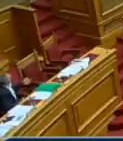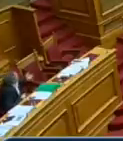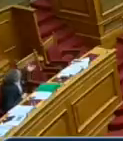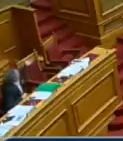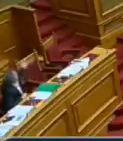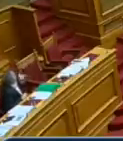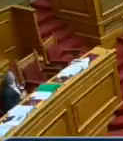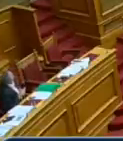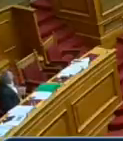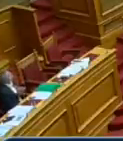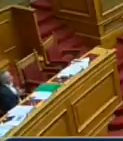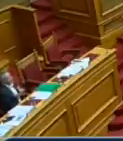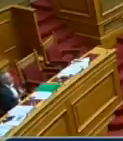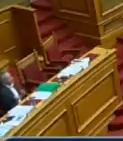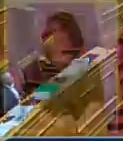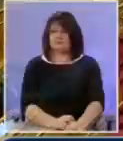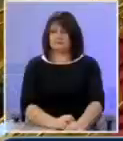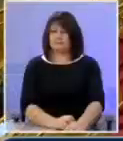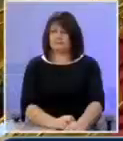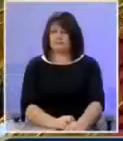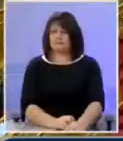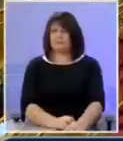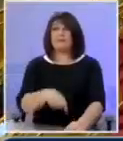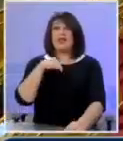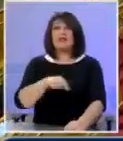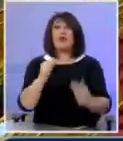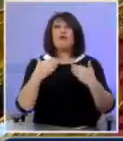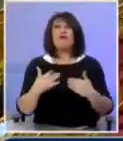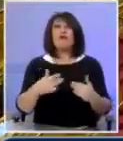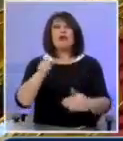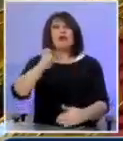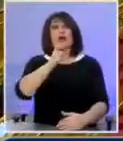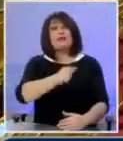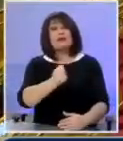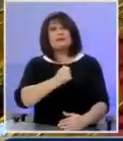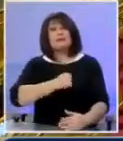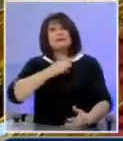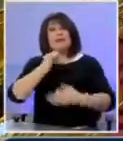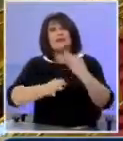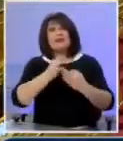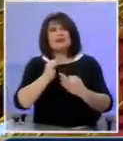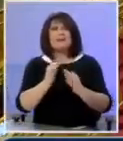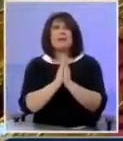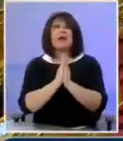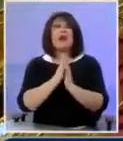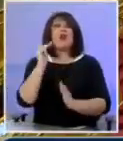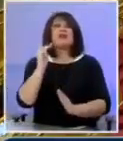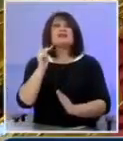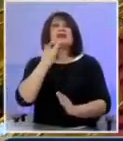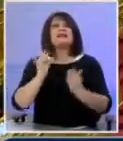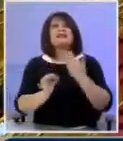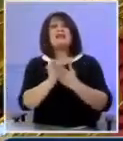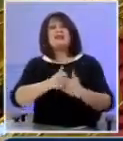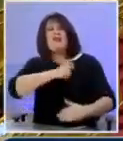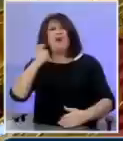συνεχίζετε εδώ είναι βουλή και λένε όλοι οι ομιλητές τις απόψεις κύριε κασιδιάρη σας παρακαλώ καθίστε